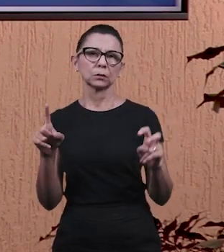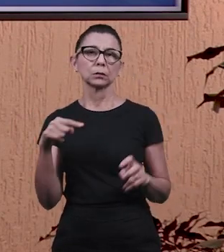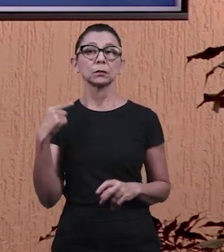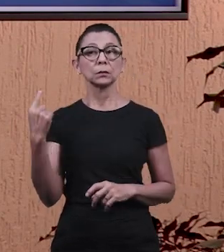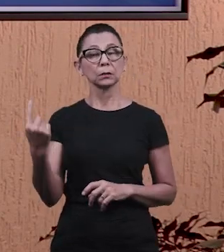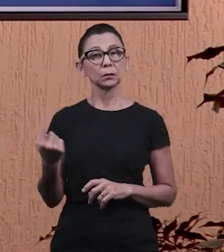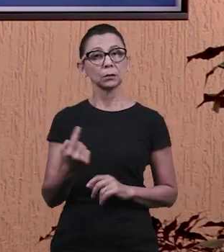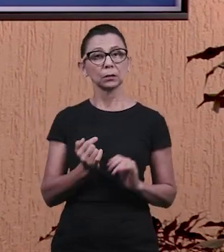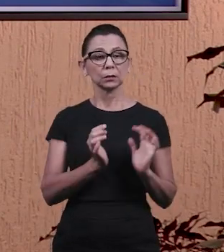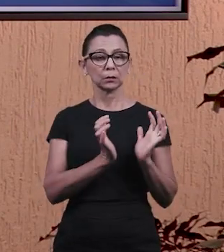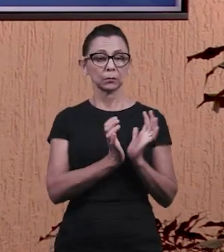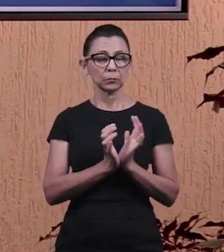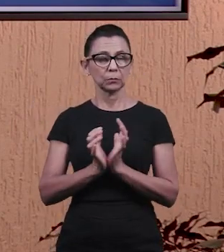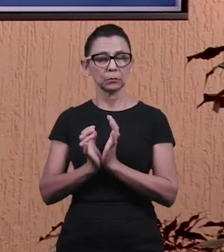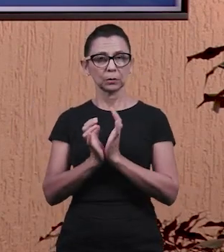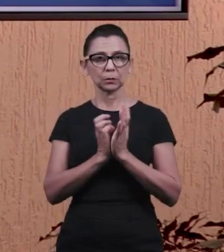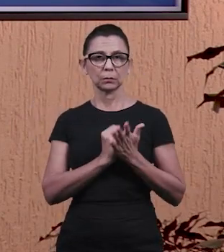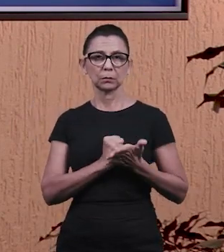мы